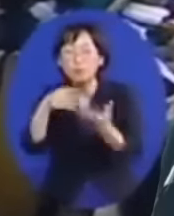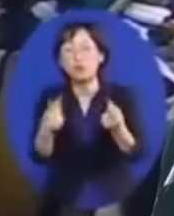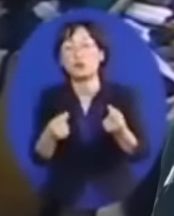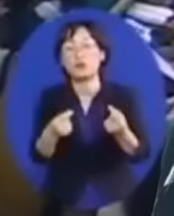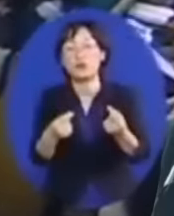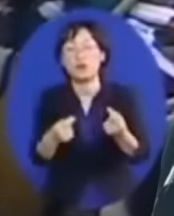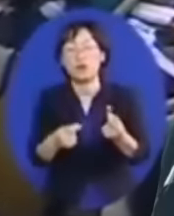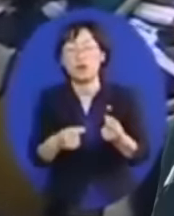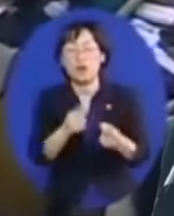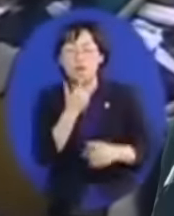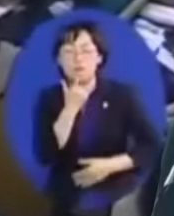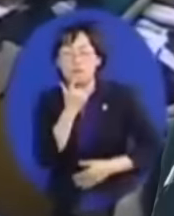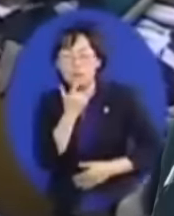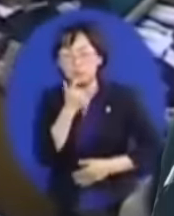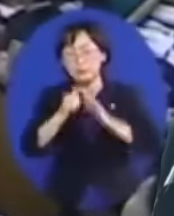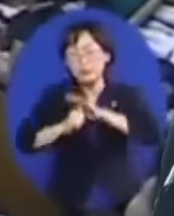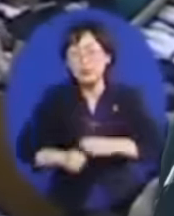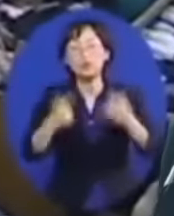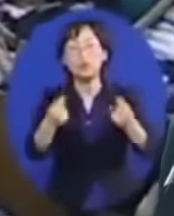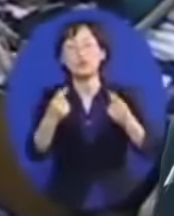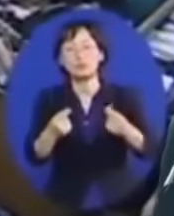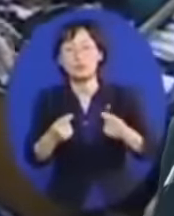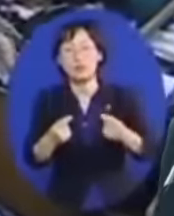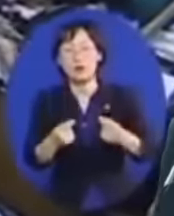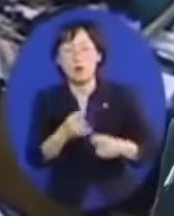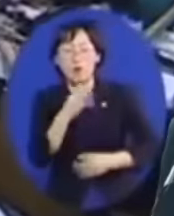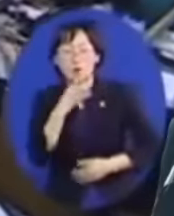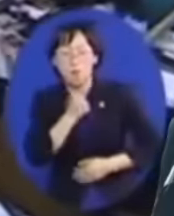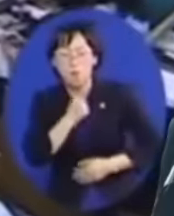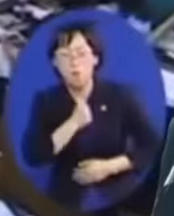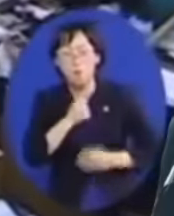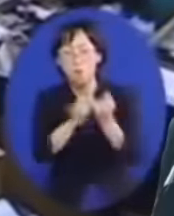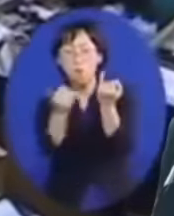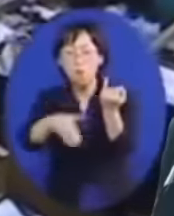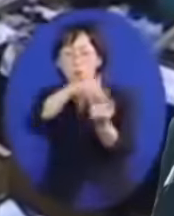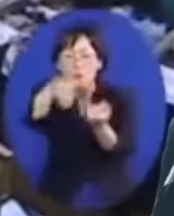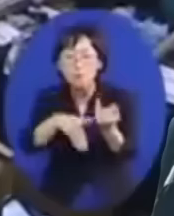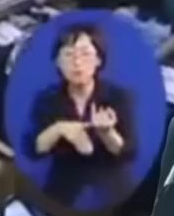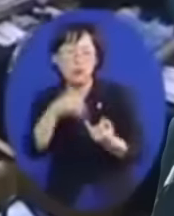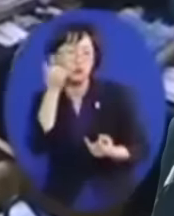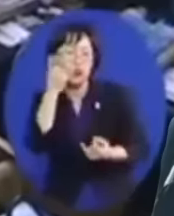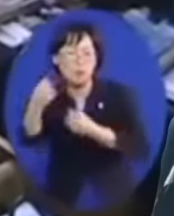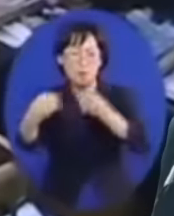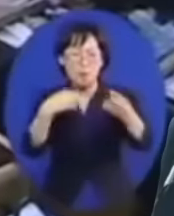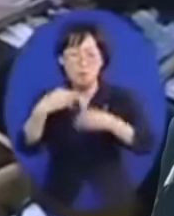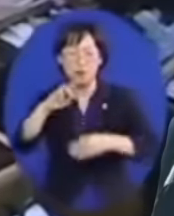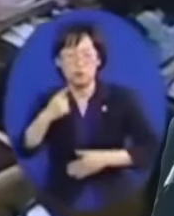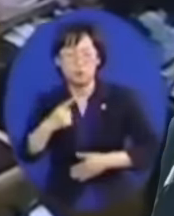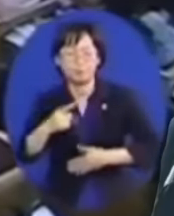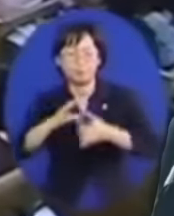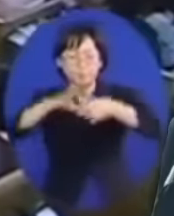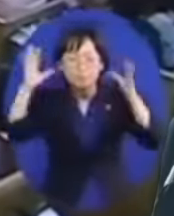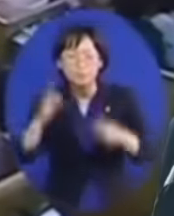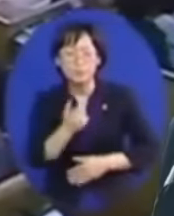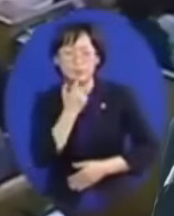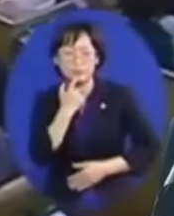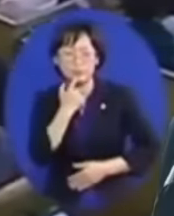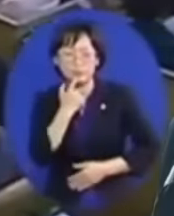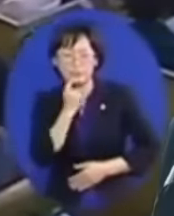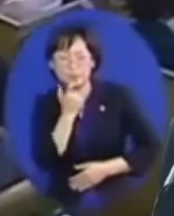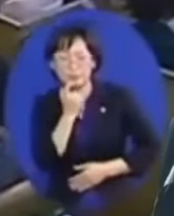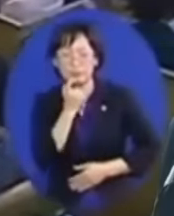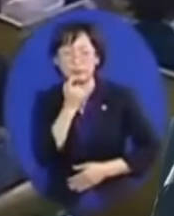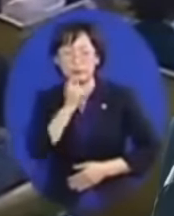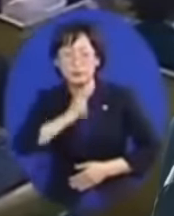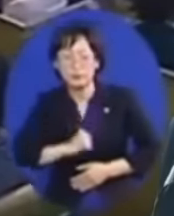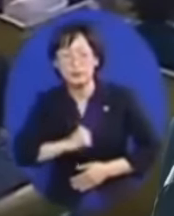끈기와 인내의 이야기인 것입니다. 원한 맺힌 이 과부는 누가 무엇이라 말해도 끈질긴 인내로